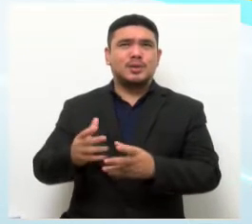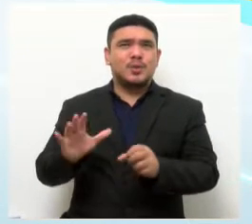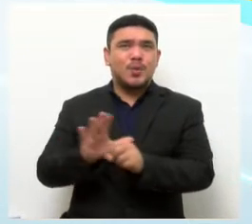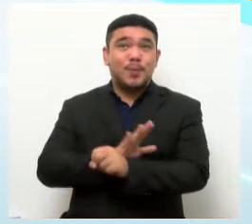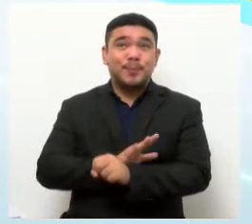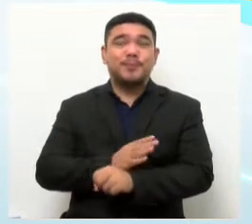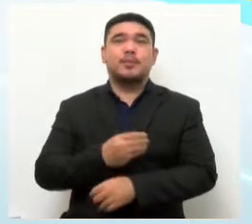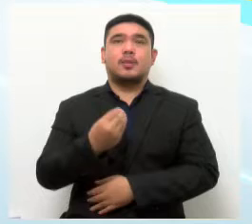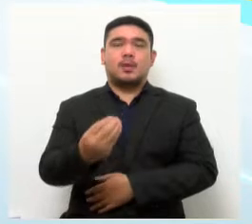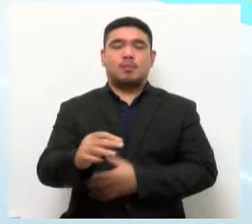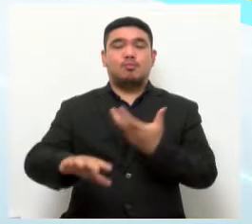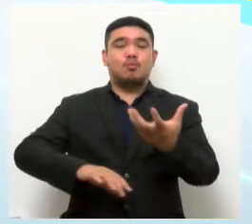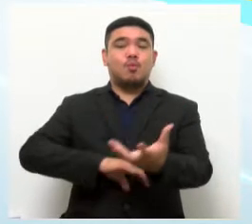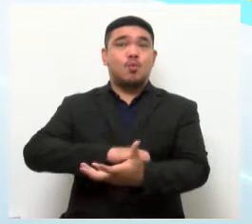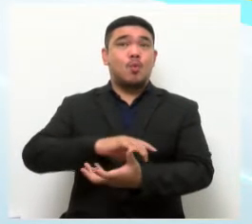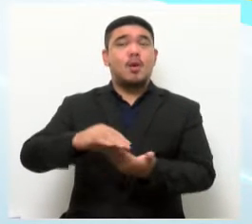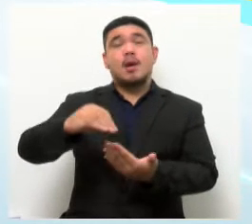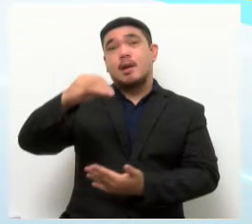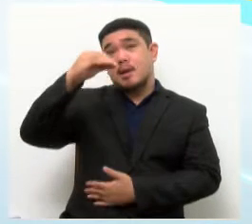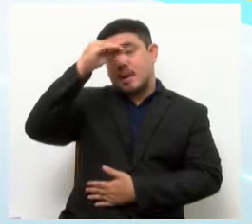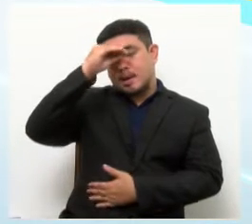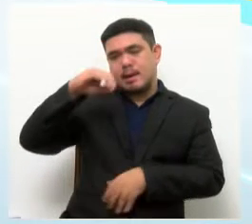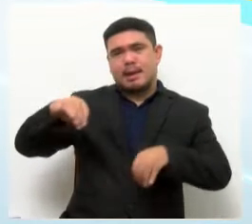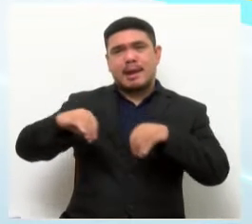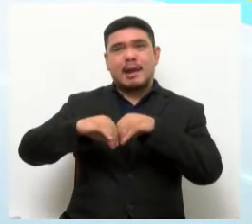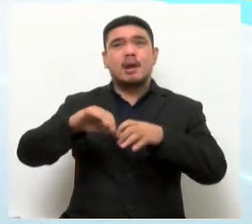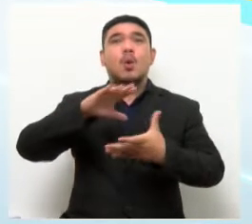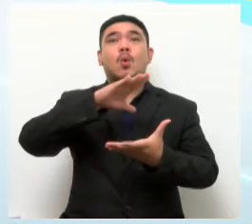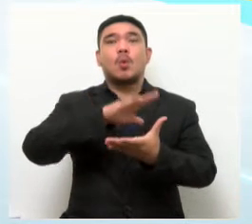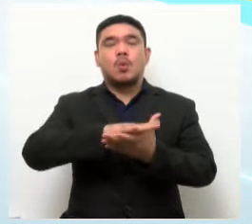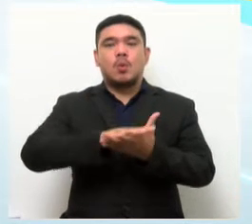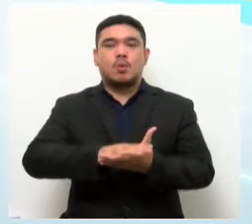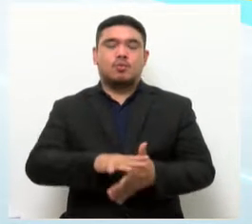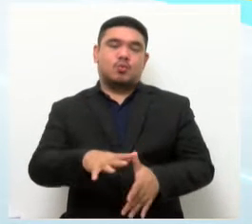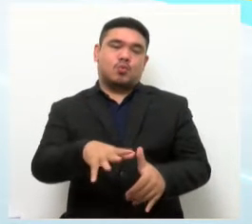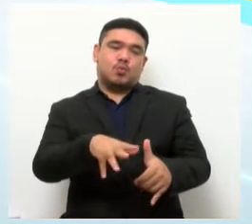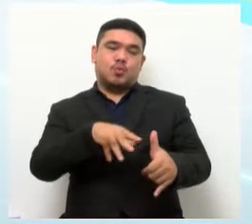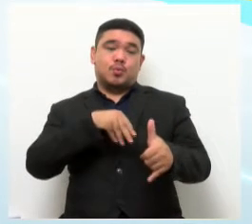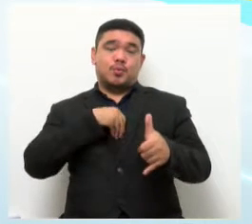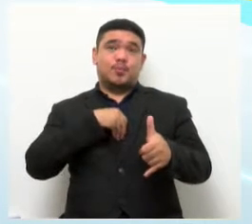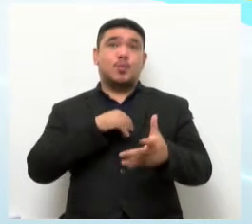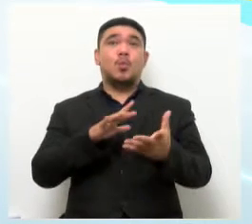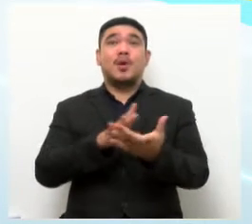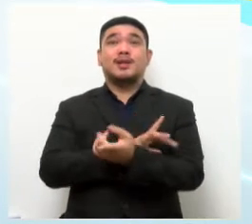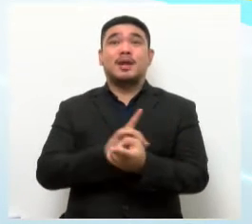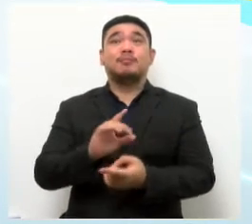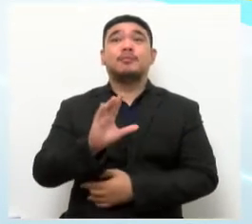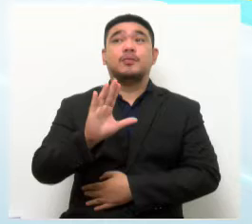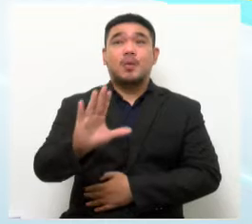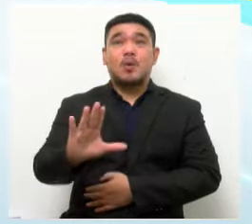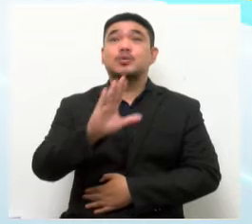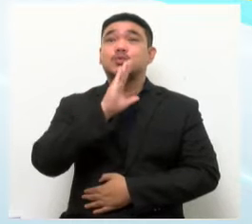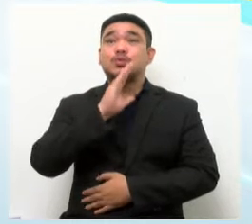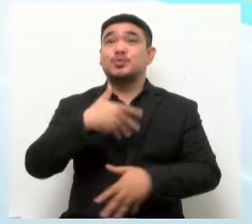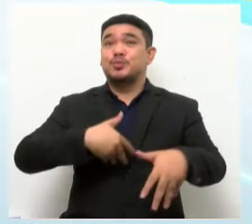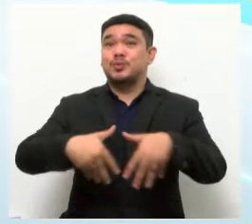นึ่งเรื่องราวในการบูรณาการแหล่งเรียนรู้ใกล้สถานศึกษาทำให้เด็กๆเนี่ยได้เกิดการซึมซับในเรื่องของวัฒนธรรมที่เป็นวัฒนธรรมพื้นถิ่นของเขานั่นเ